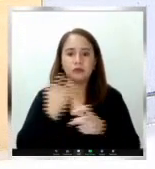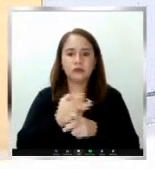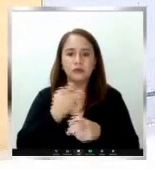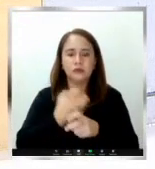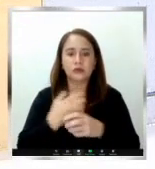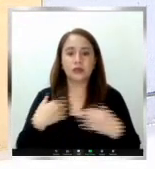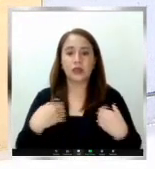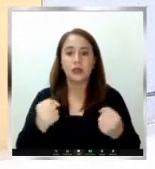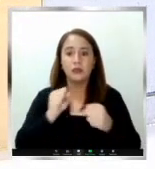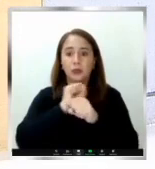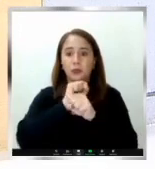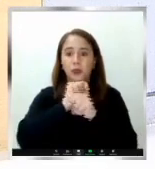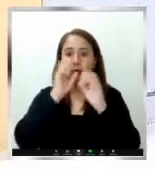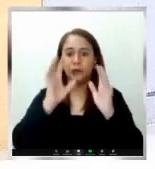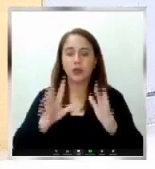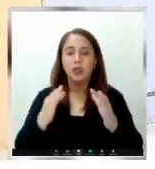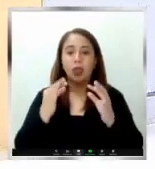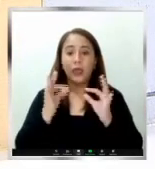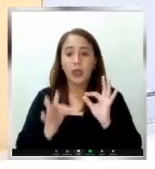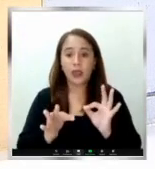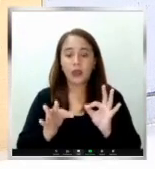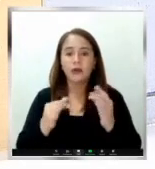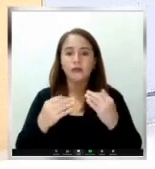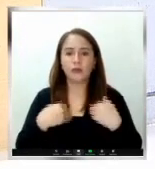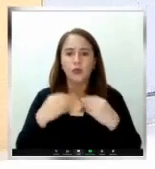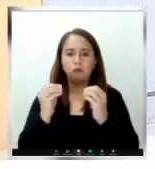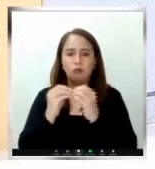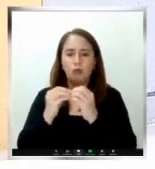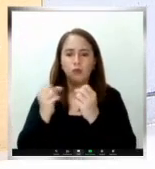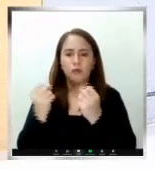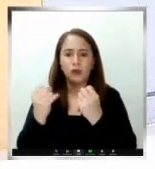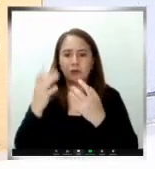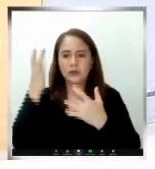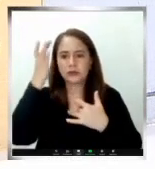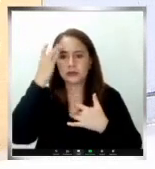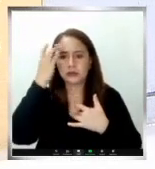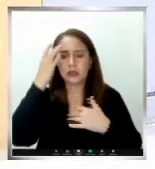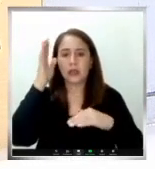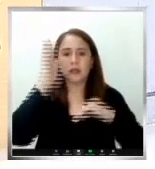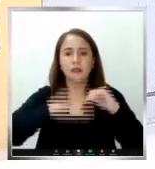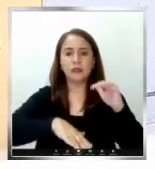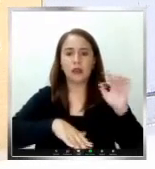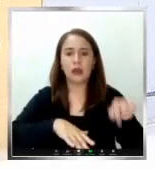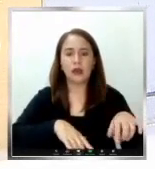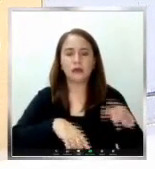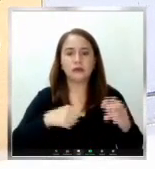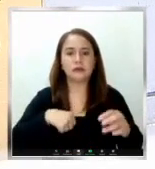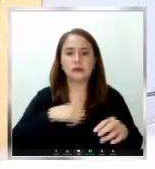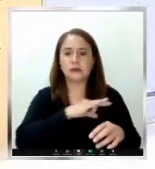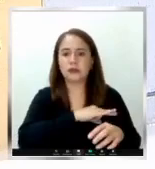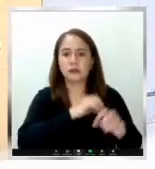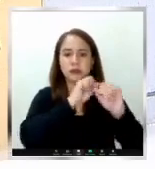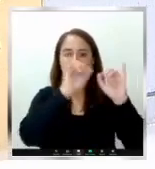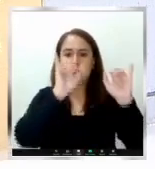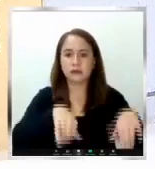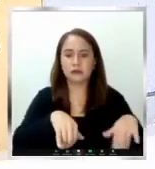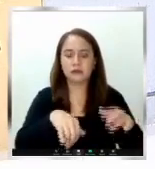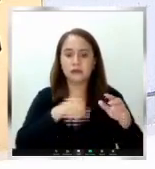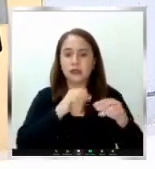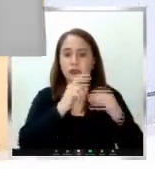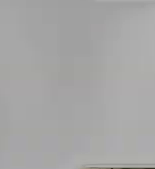worker kung dumating sa punto na mas marami ang mga nagkakasakit kumpara sa kapasidad ng healthcare system. Nakatutok si Rafi